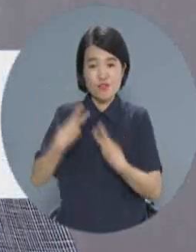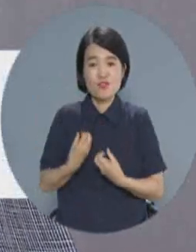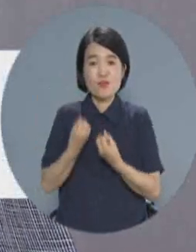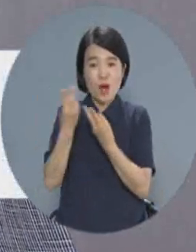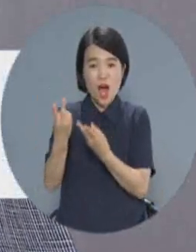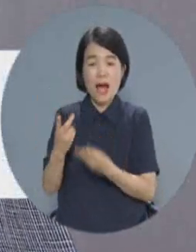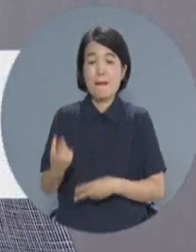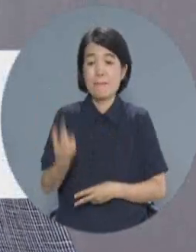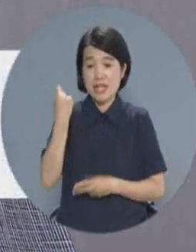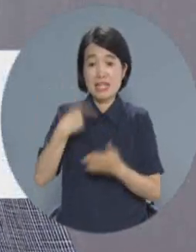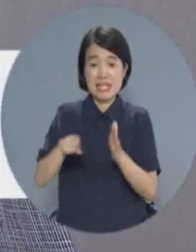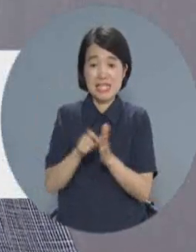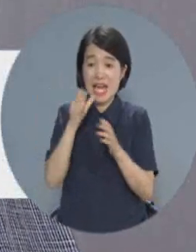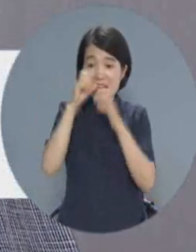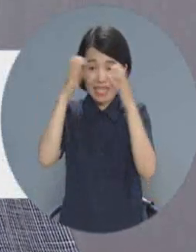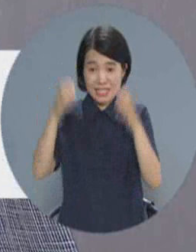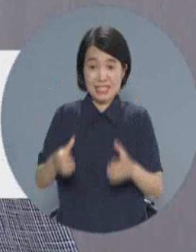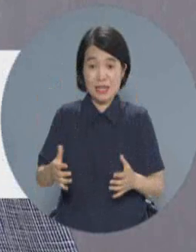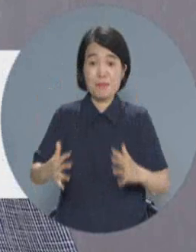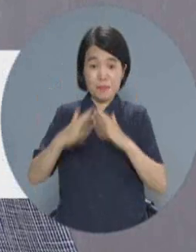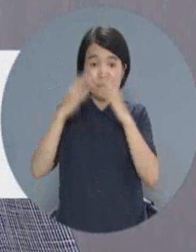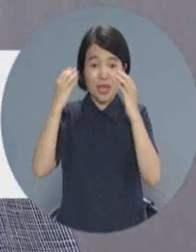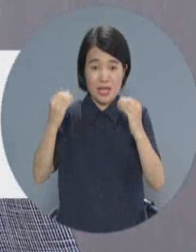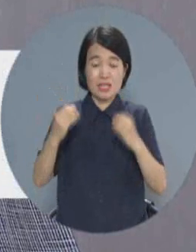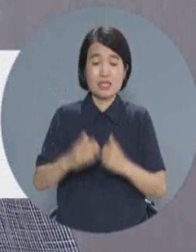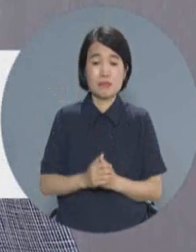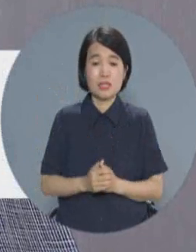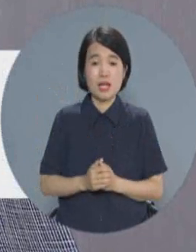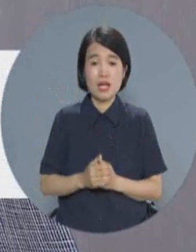탱크를 만든 것이나 다름없습니다. 그렇기 때문에